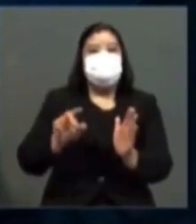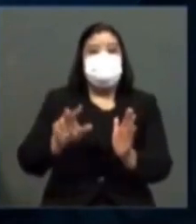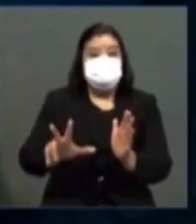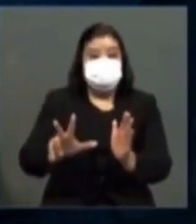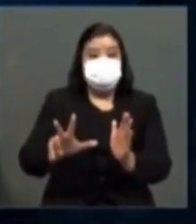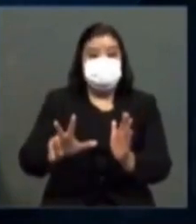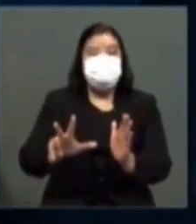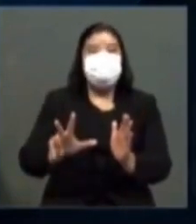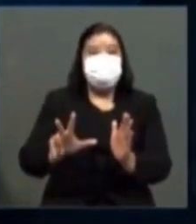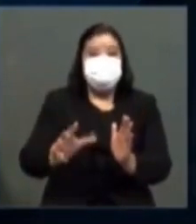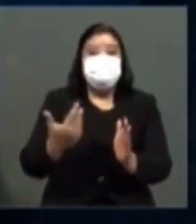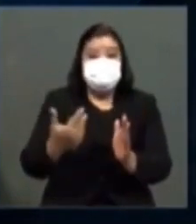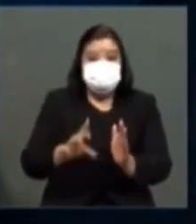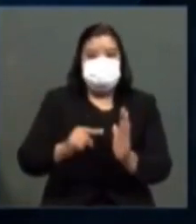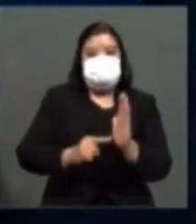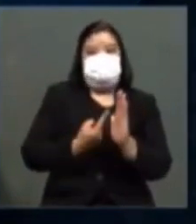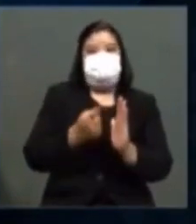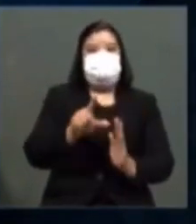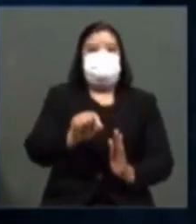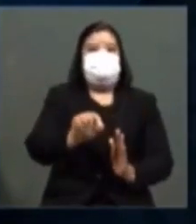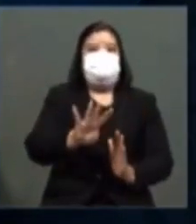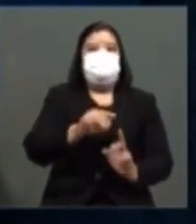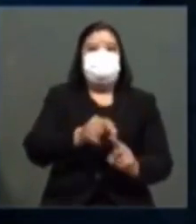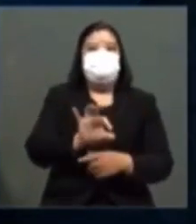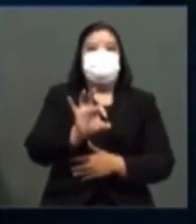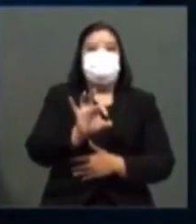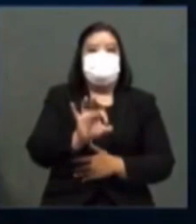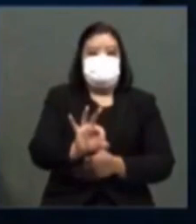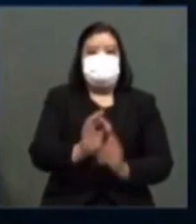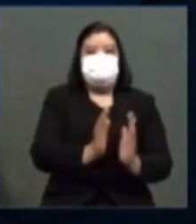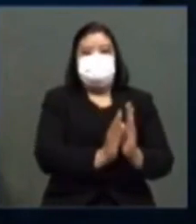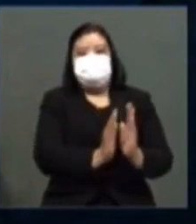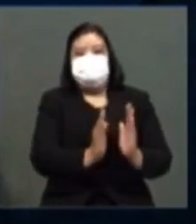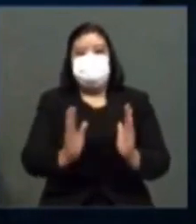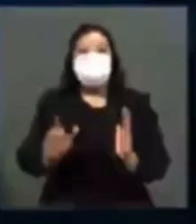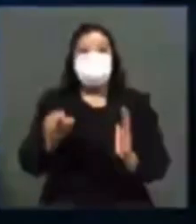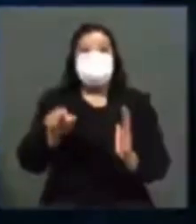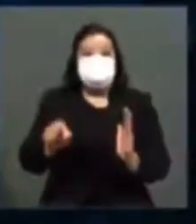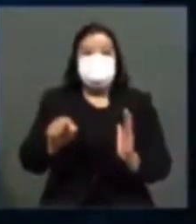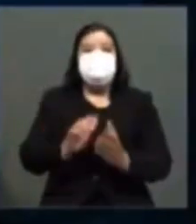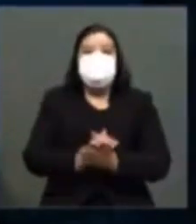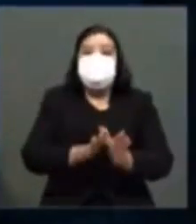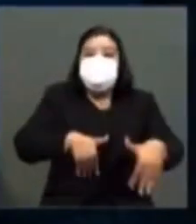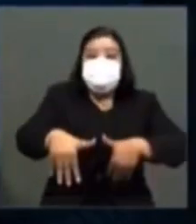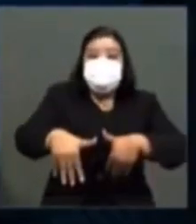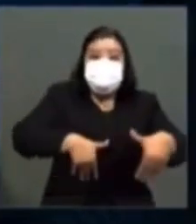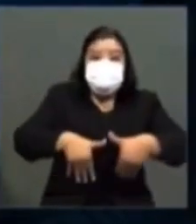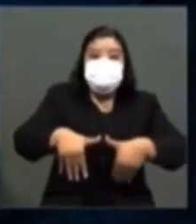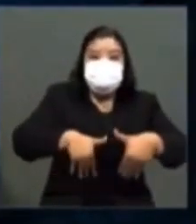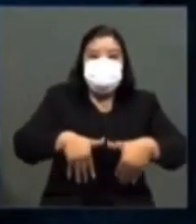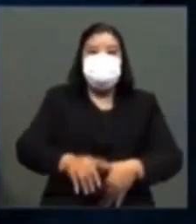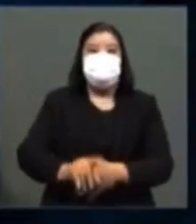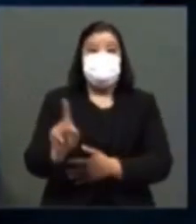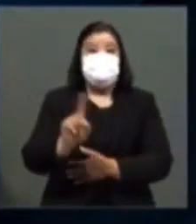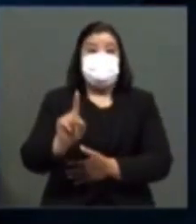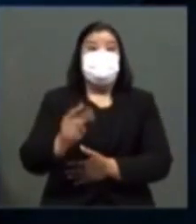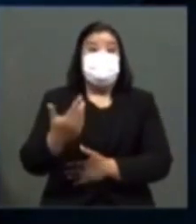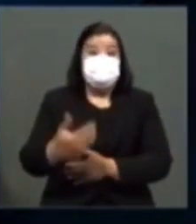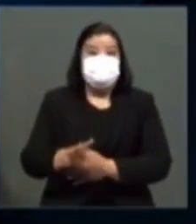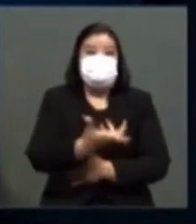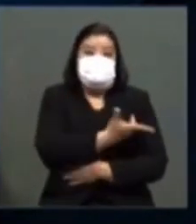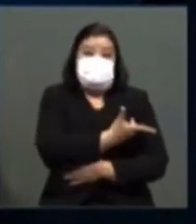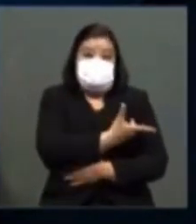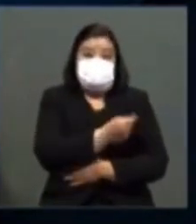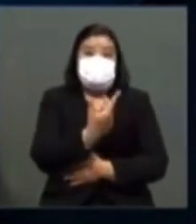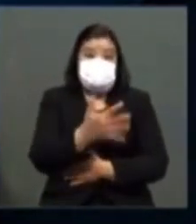คะเป็นเข็ม3ตั้งแต่24กันยายนเป็นต้นไปอย่างไรก็ตามเนี่ยนะคะพี่น้องประชาชนที่ได้รับวัคซีนซิโนแวค